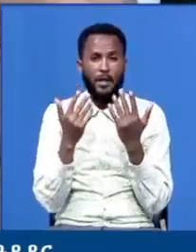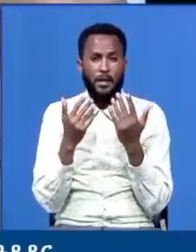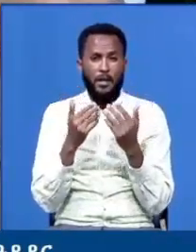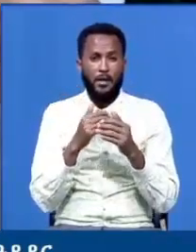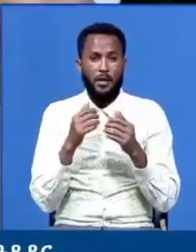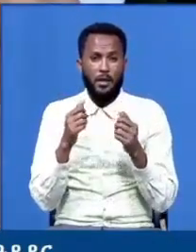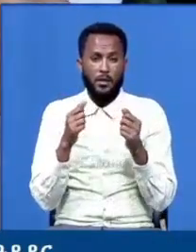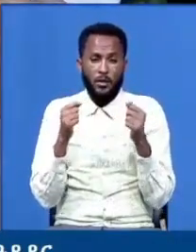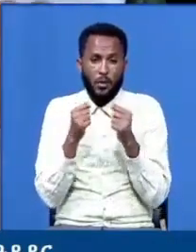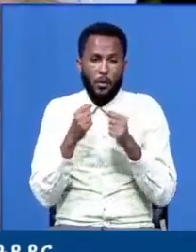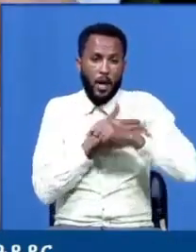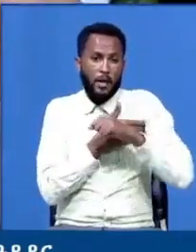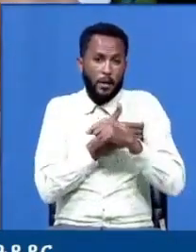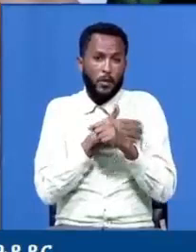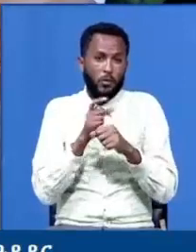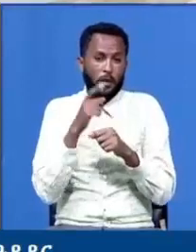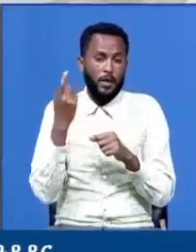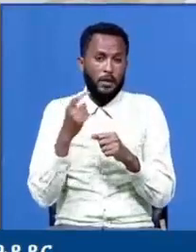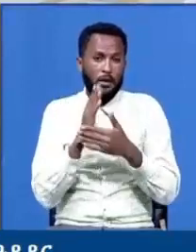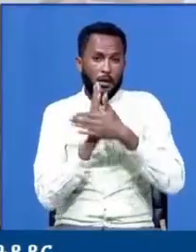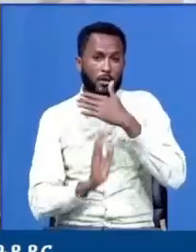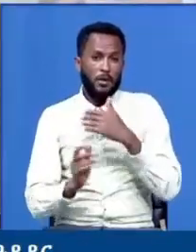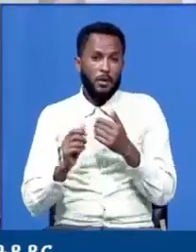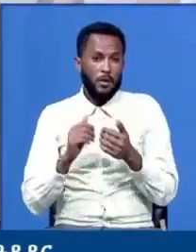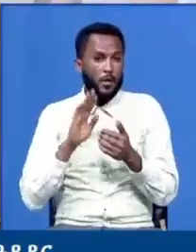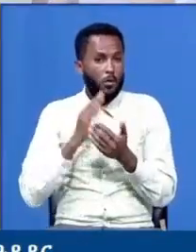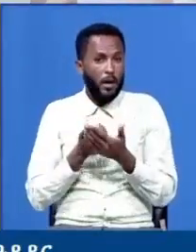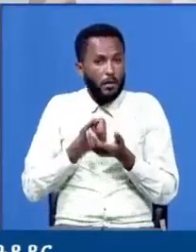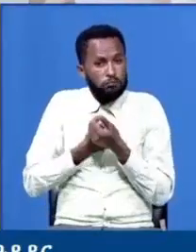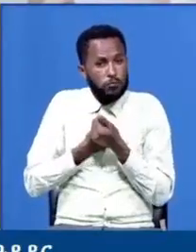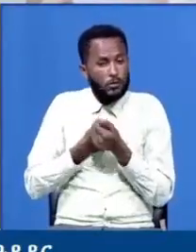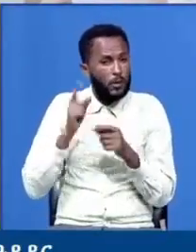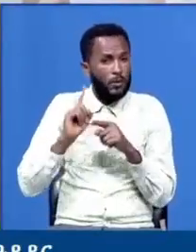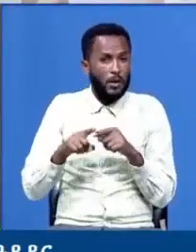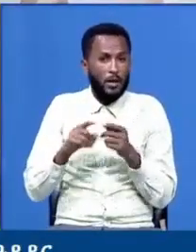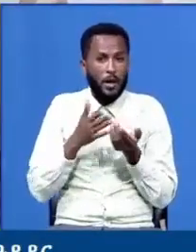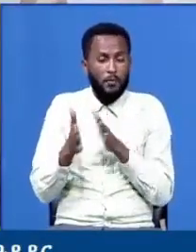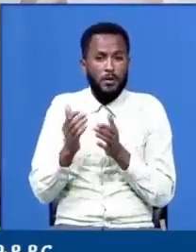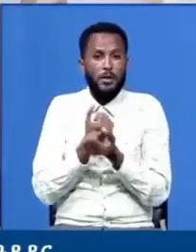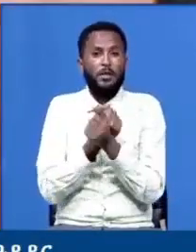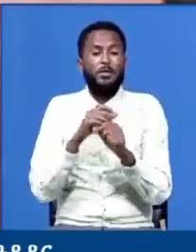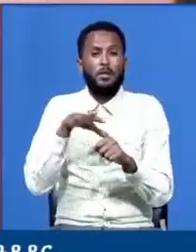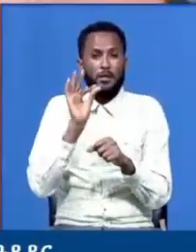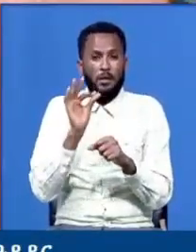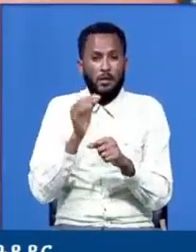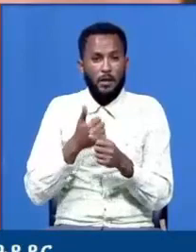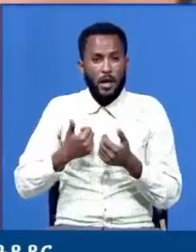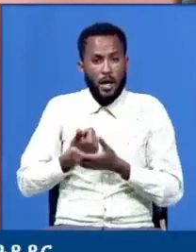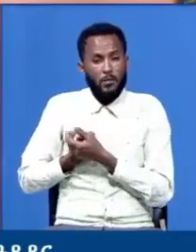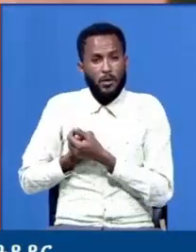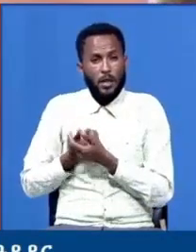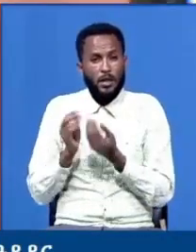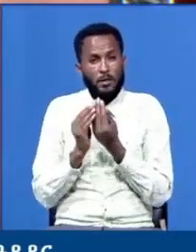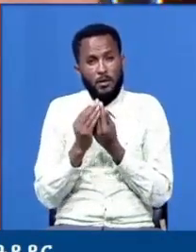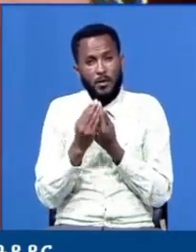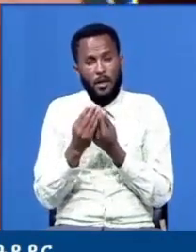ደጉዓ ተንቤን ዝኾነት ካልአይቲ ንእስቲ እውን ድሕሪ ወሊድ ጓላ ክተጥዋ ብዘይምኽኣላ እታ ህፃን ኣብ ሞትን ሕወትን ትርከም ኣጥዋታ ንምሕካብ